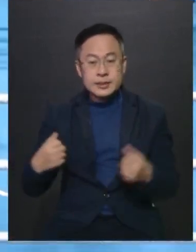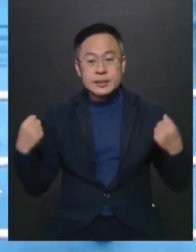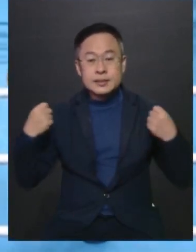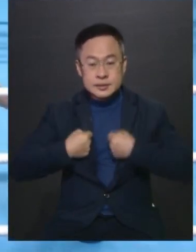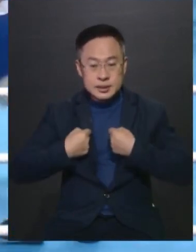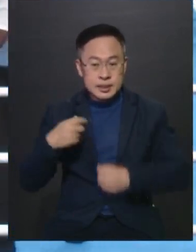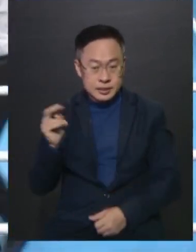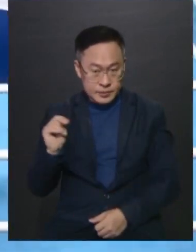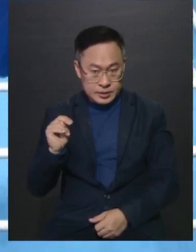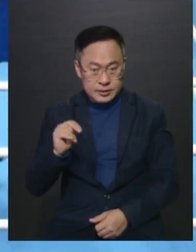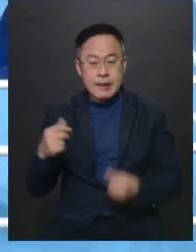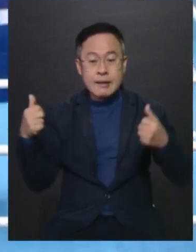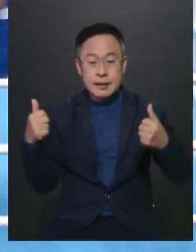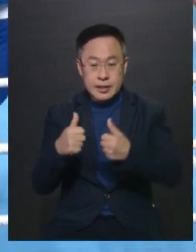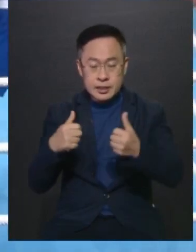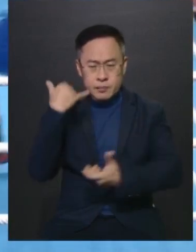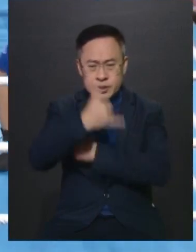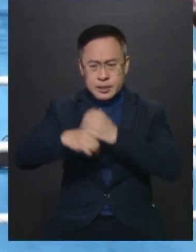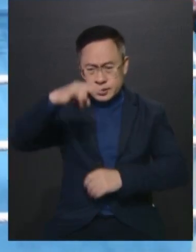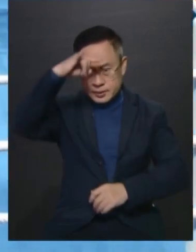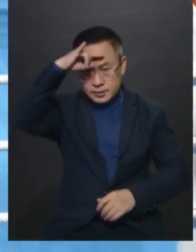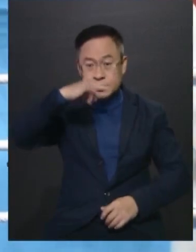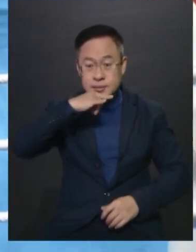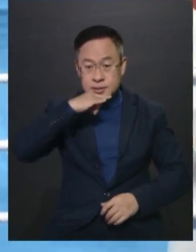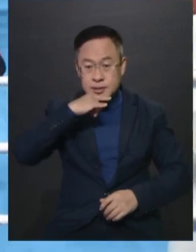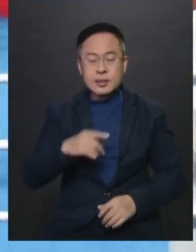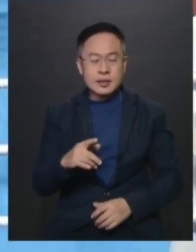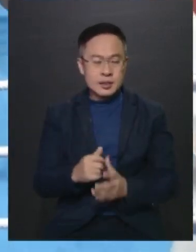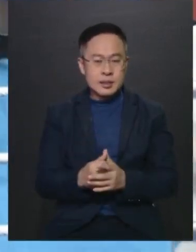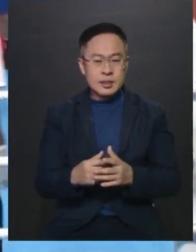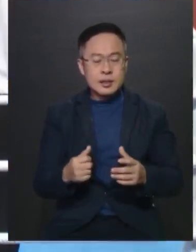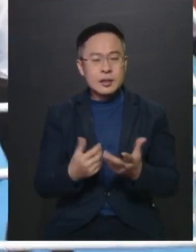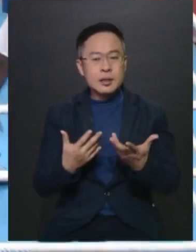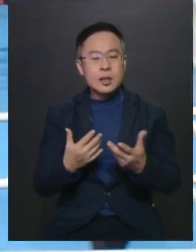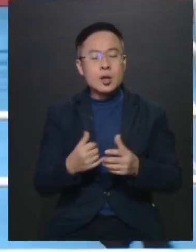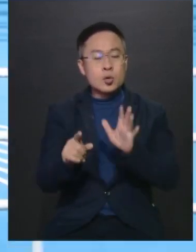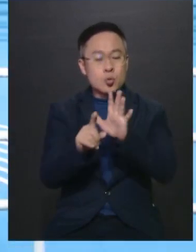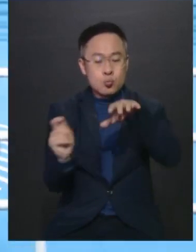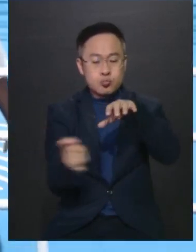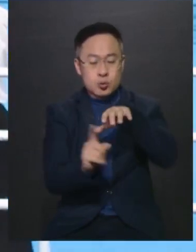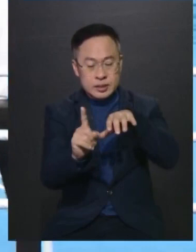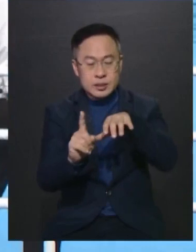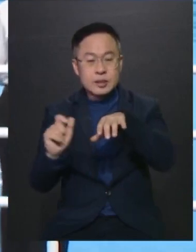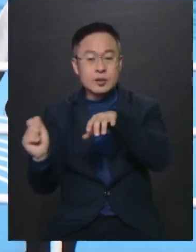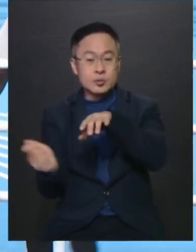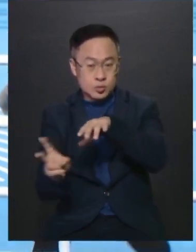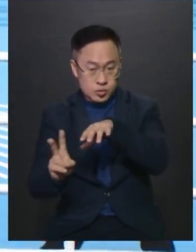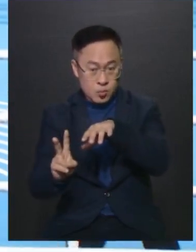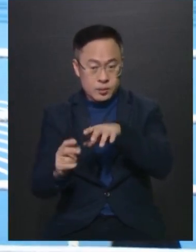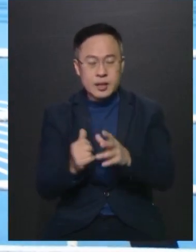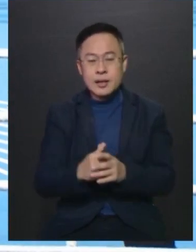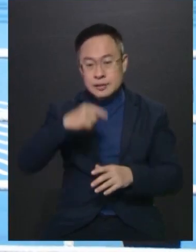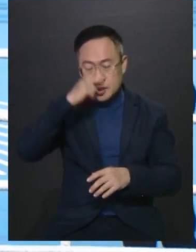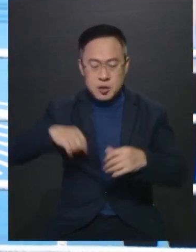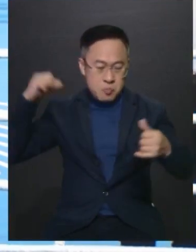ยครับมุมน้ำเงินเจอกับนักชกจากทาจิกิสถานนะครับเกมในการชก2ยกแรกครับธัญญาหรือว่าน้องเนยธัญญาเนี่ยนะครับออกหมัดเ